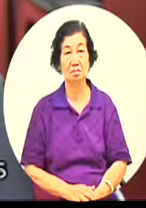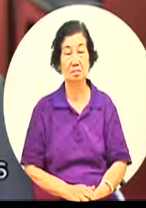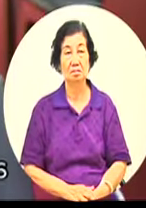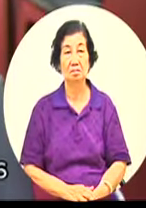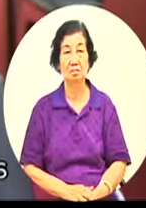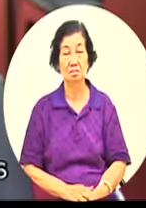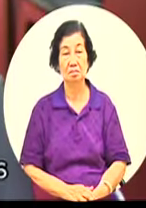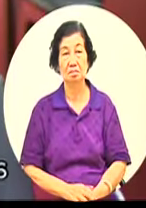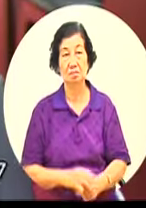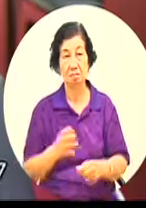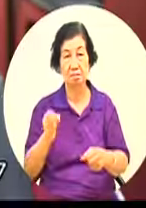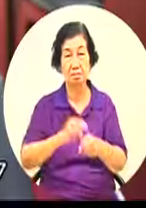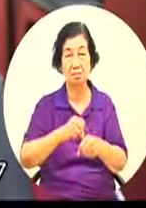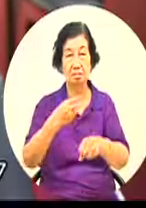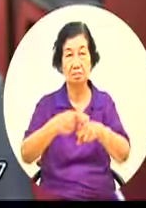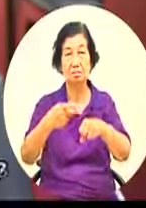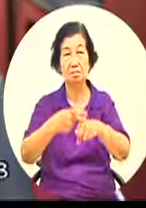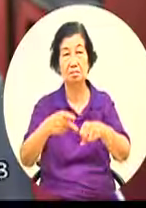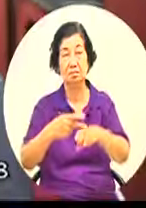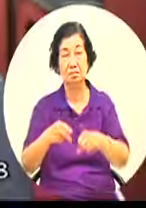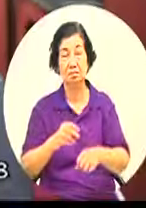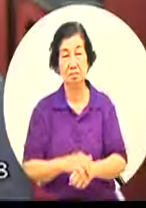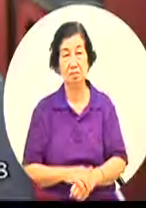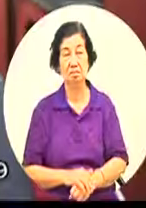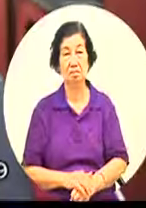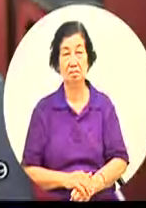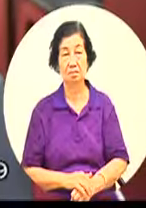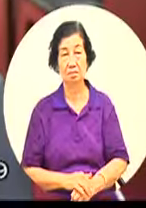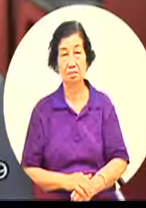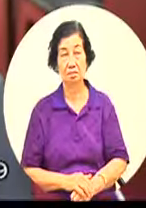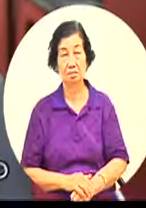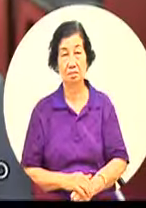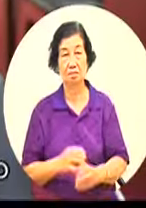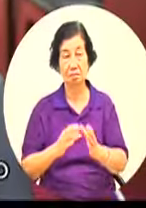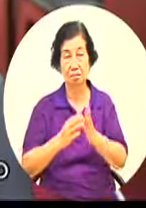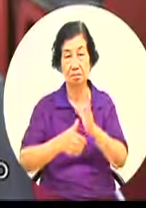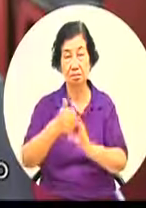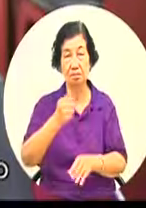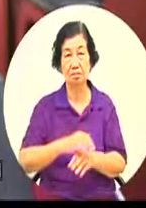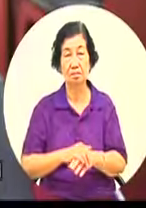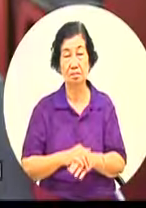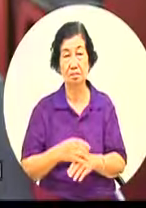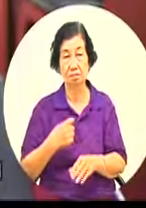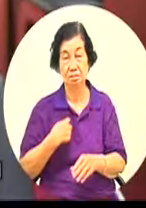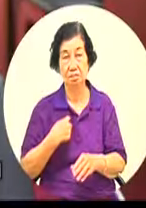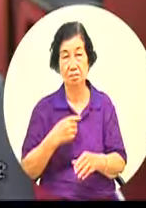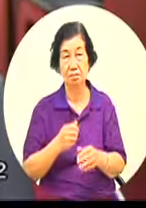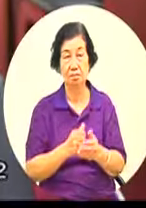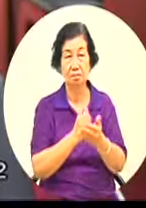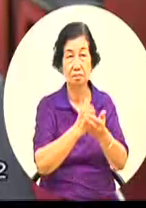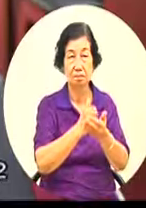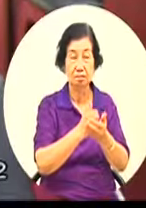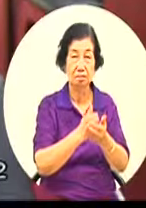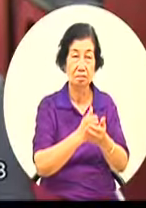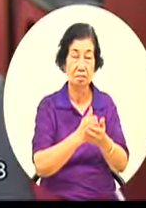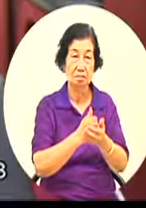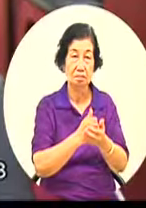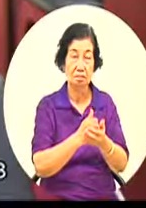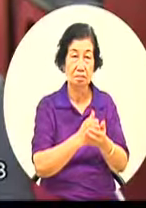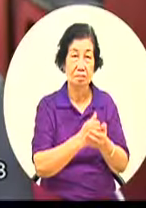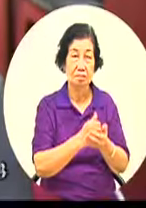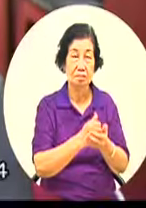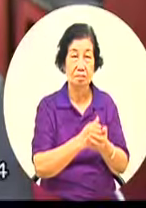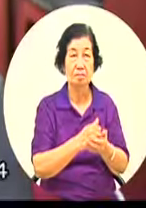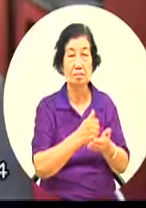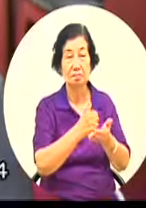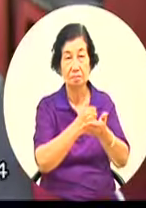再两分钟啊！ 谢谢主席。所以局长，雅静要拜托你，我不知道你们发包了没。或